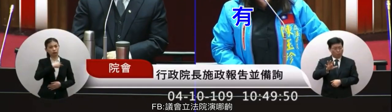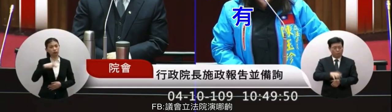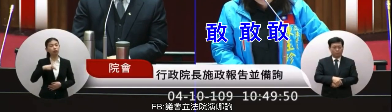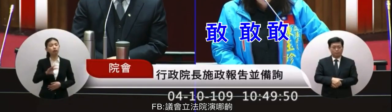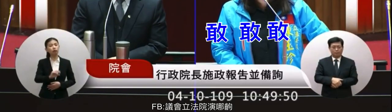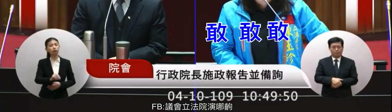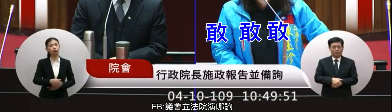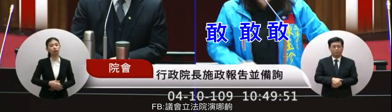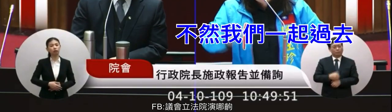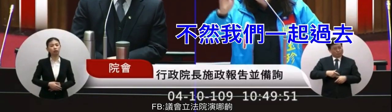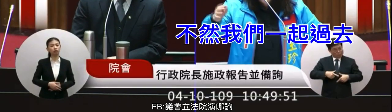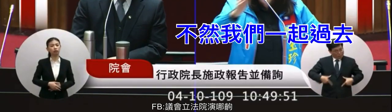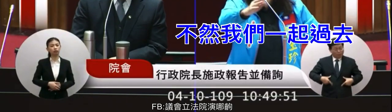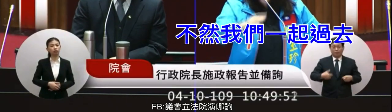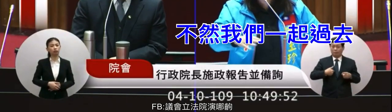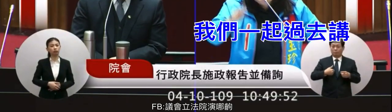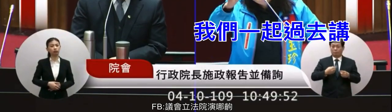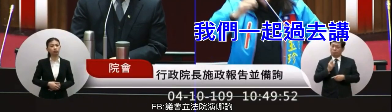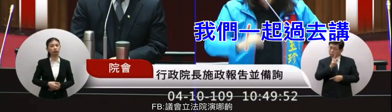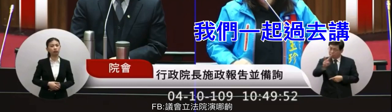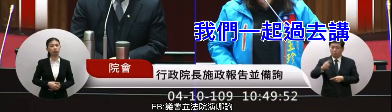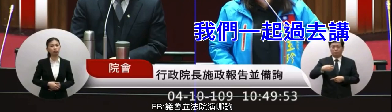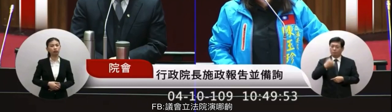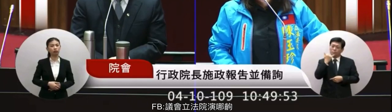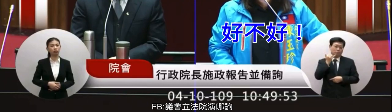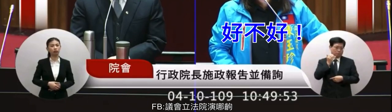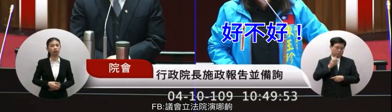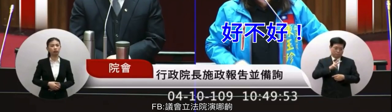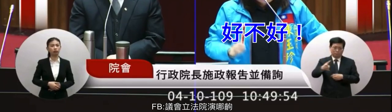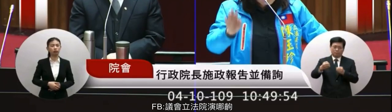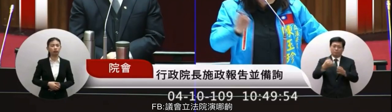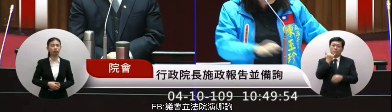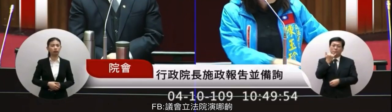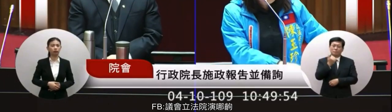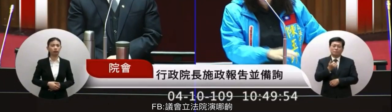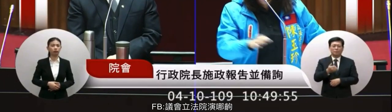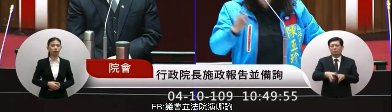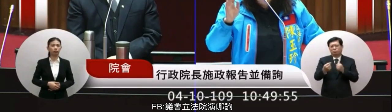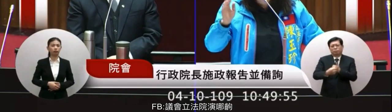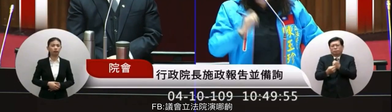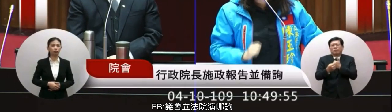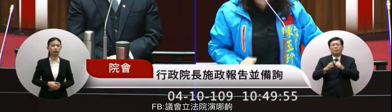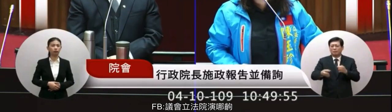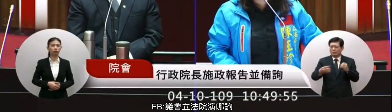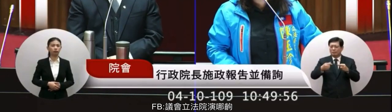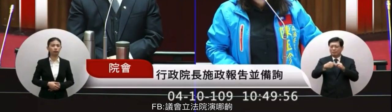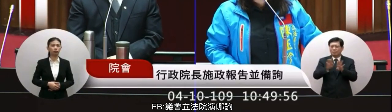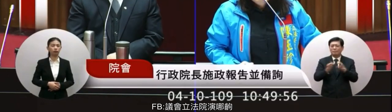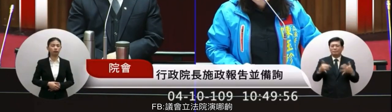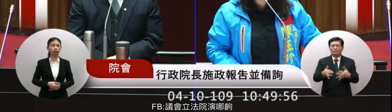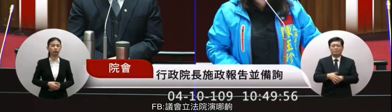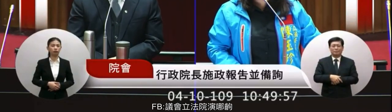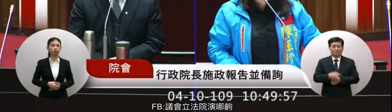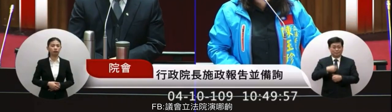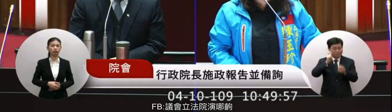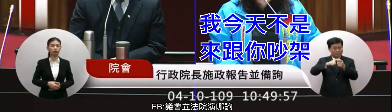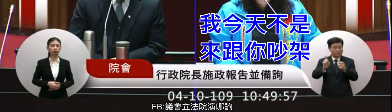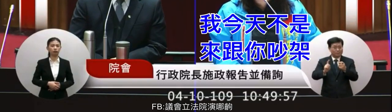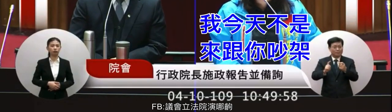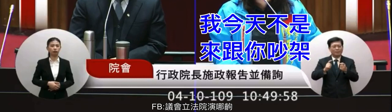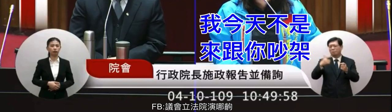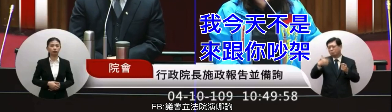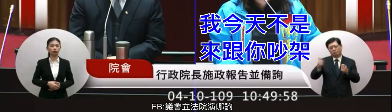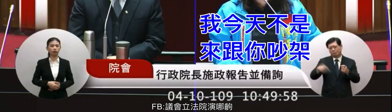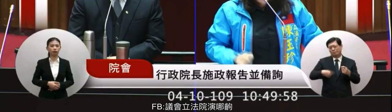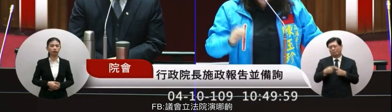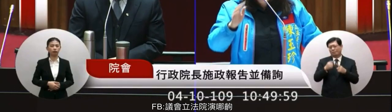有，敢，不然我们一起过去，我们一起过去讲，好不好？这个不要来激怒，因为我今天要谈金门的问题。我的目的是哈，我今天